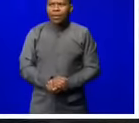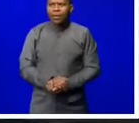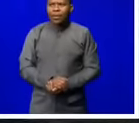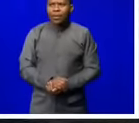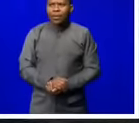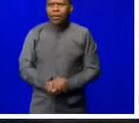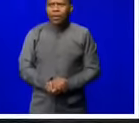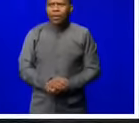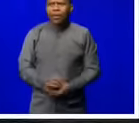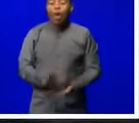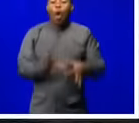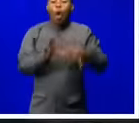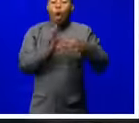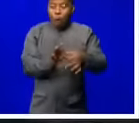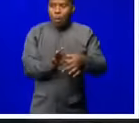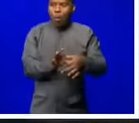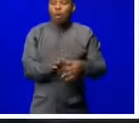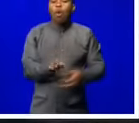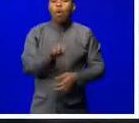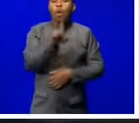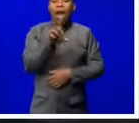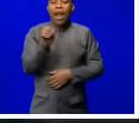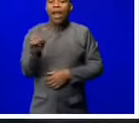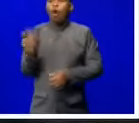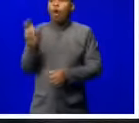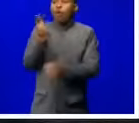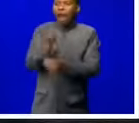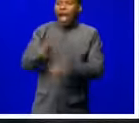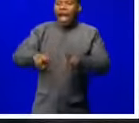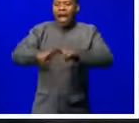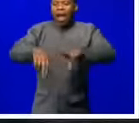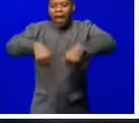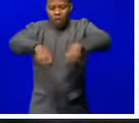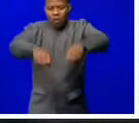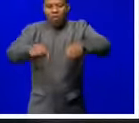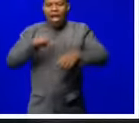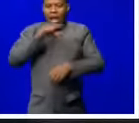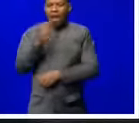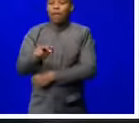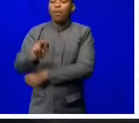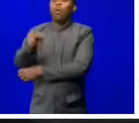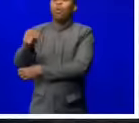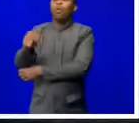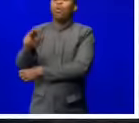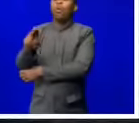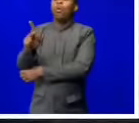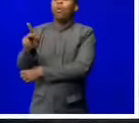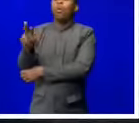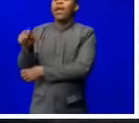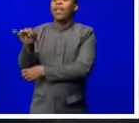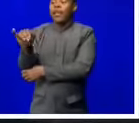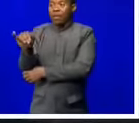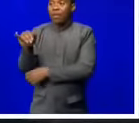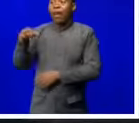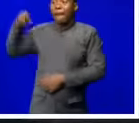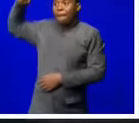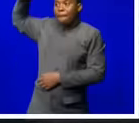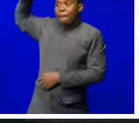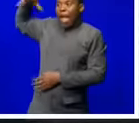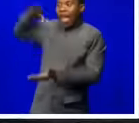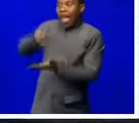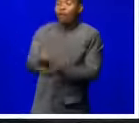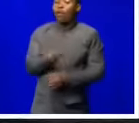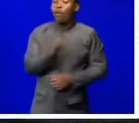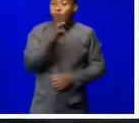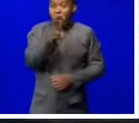Imiti lengetulu kwelikhulu enkundleni yasehokweni seyitaba nagesi ngemuva kokuthi uhulumende afake imali talomsebenzi ngaphansi